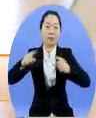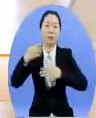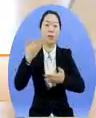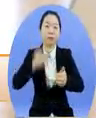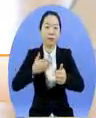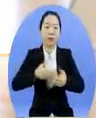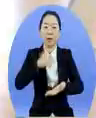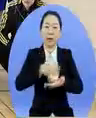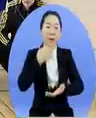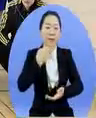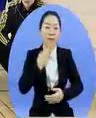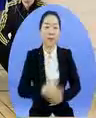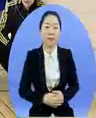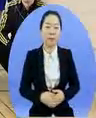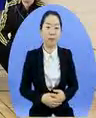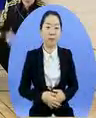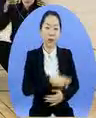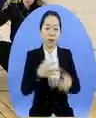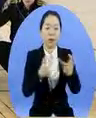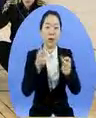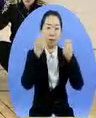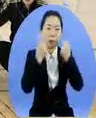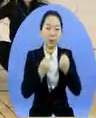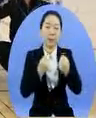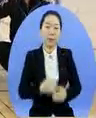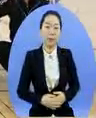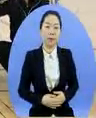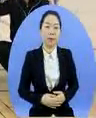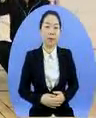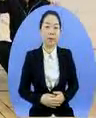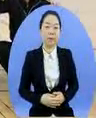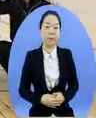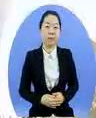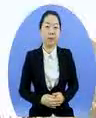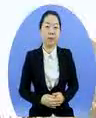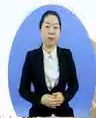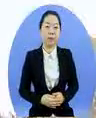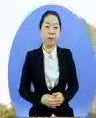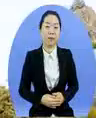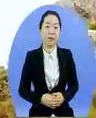와주세요. 후회하지 않을 겁니다. 남북 클럽 화이팅!